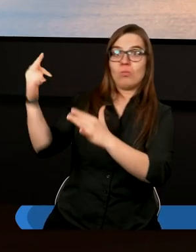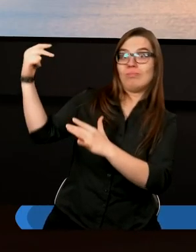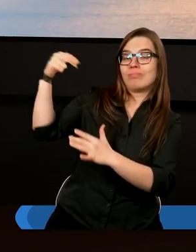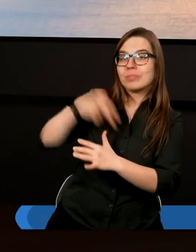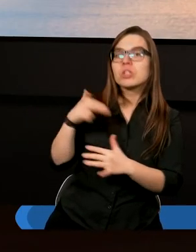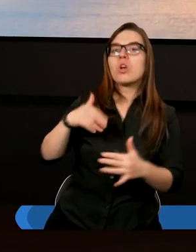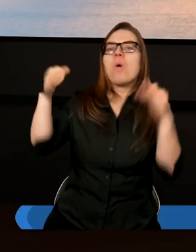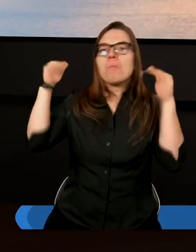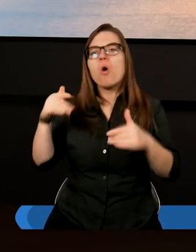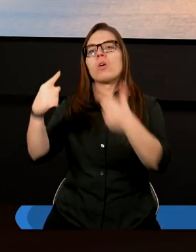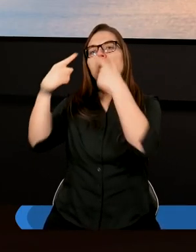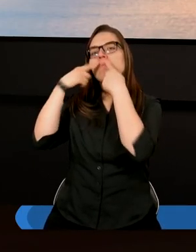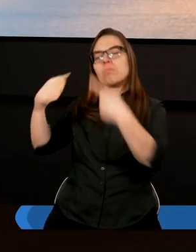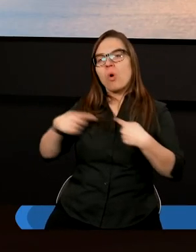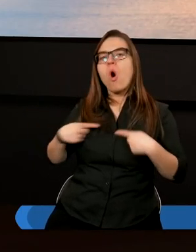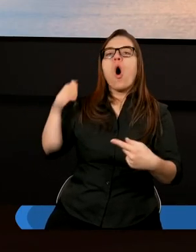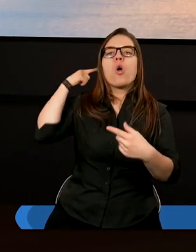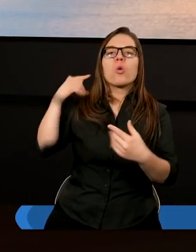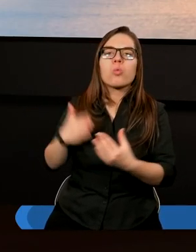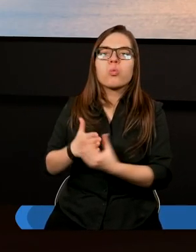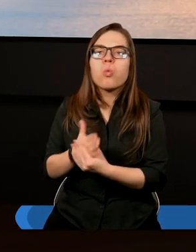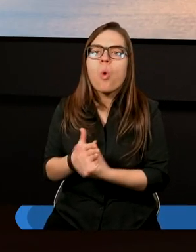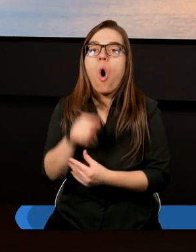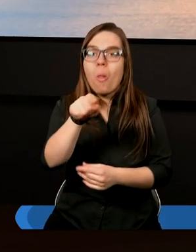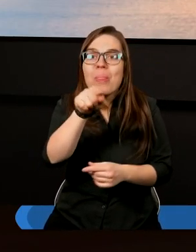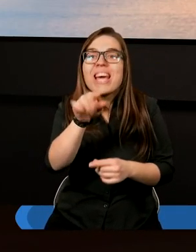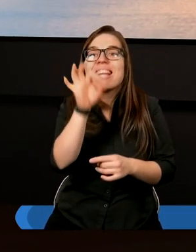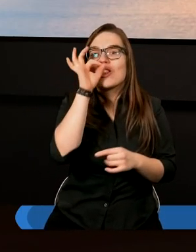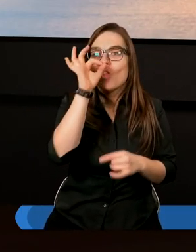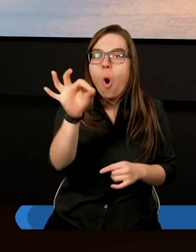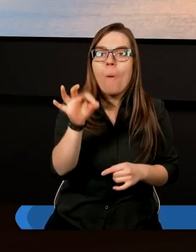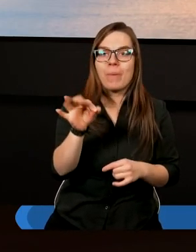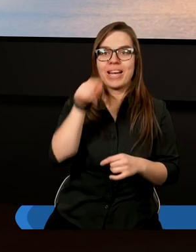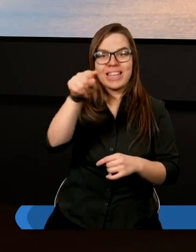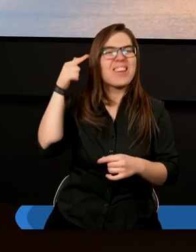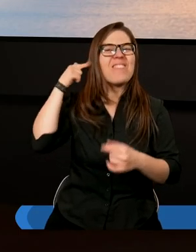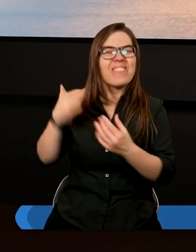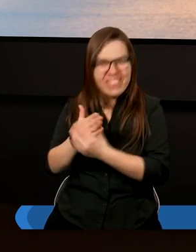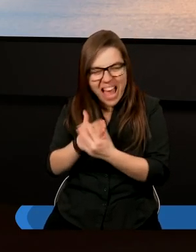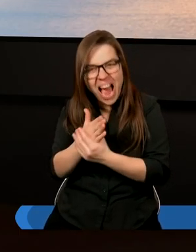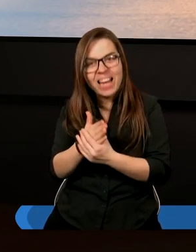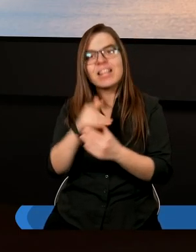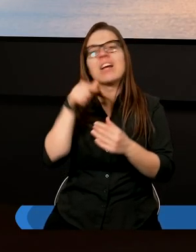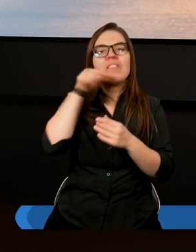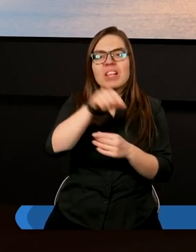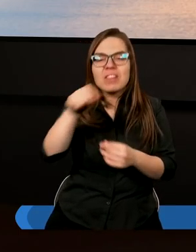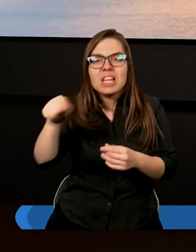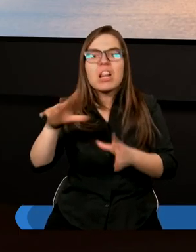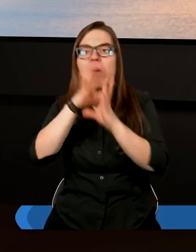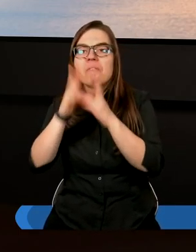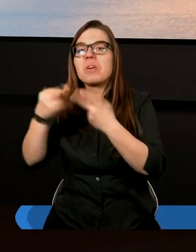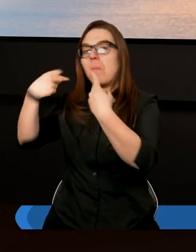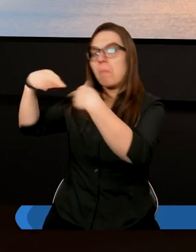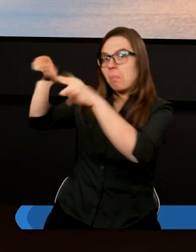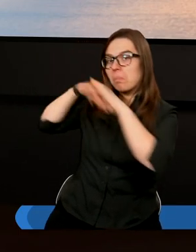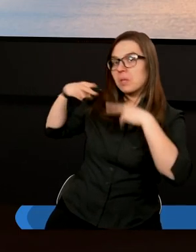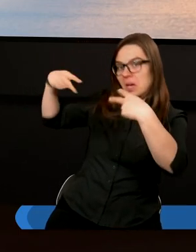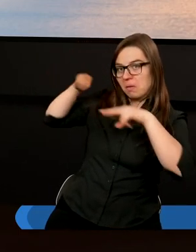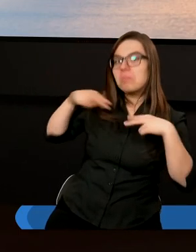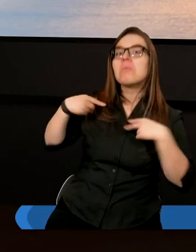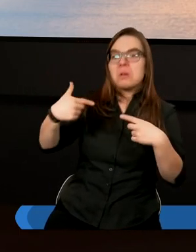nas mógł powiedzieć słowa sługo dobry i wierny wierny w tym co Ci przekazałem